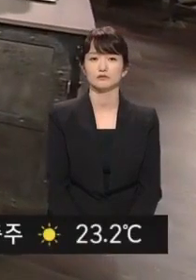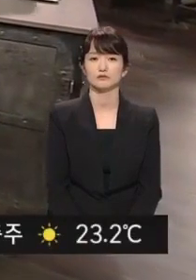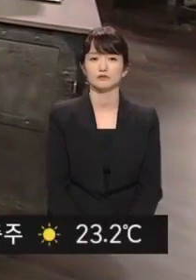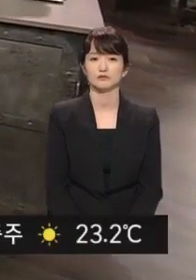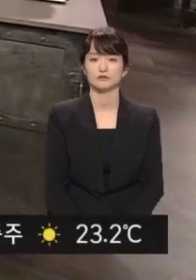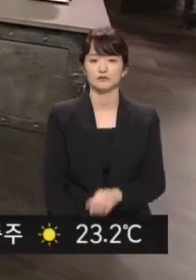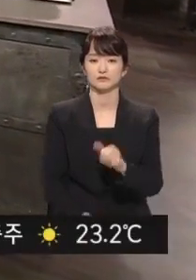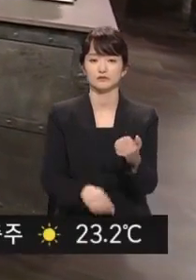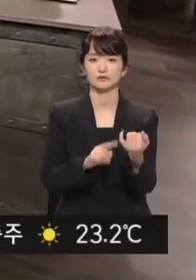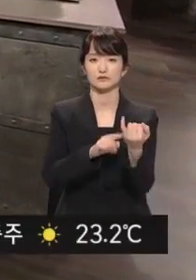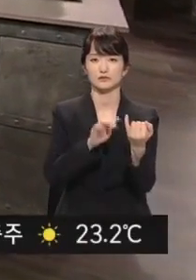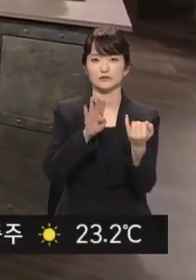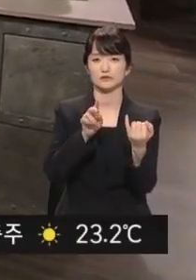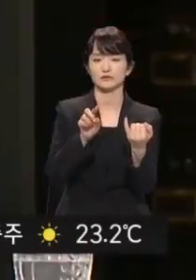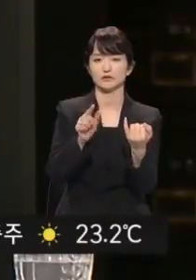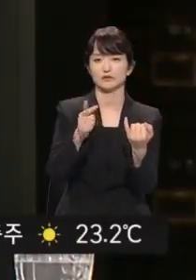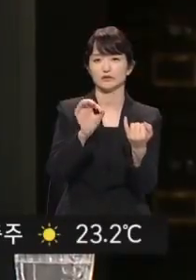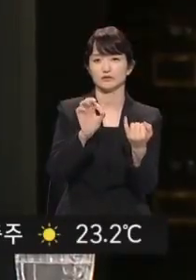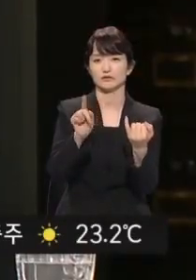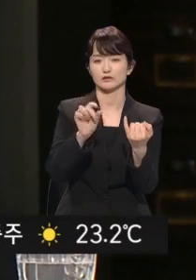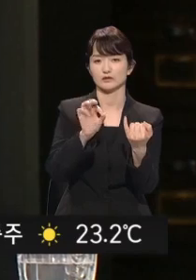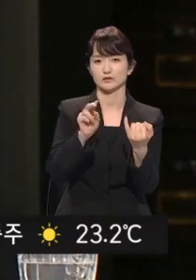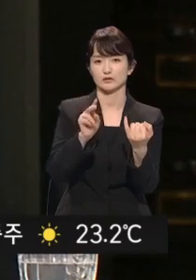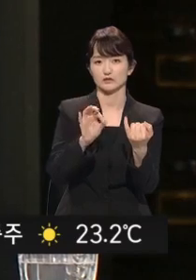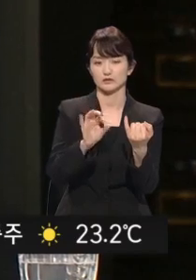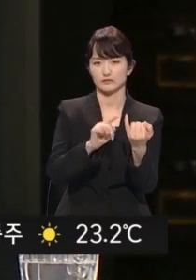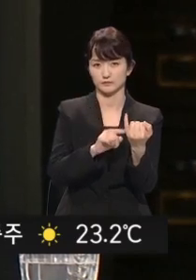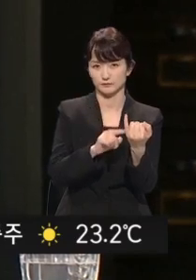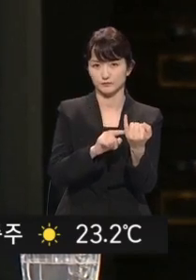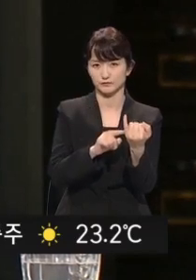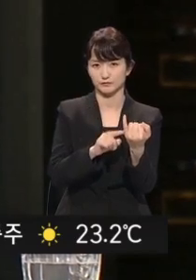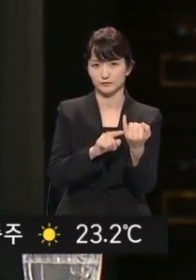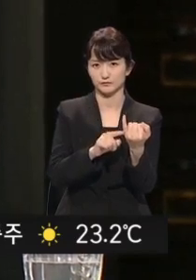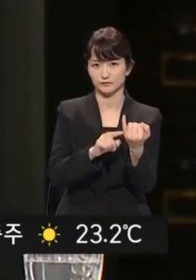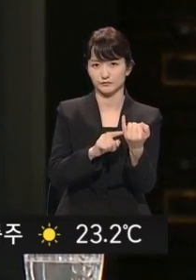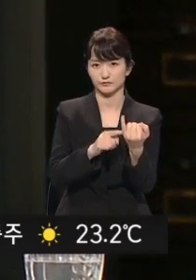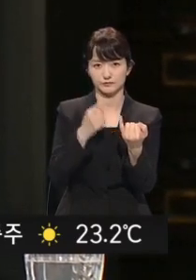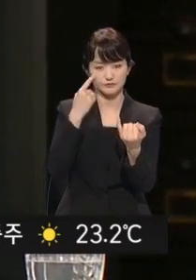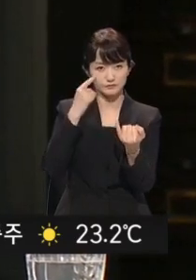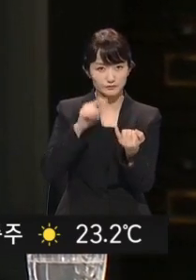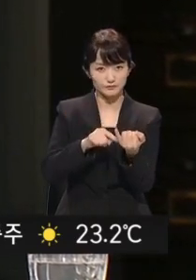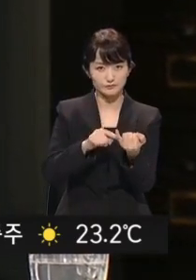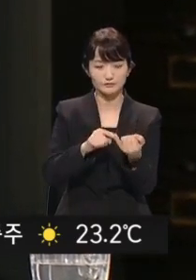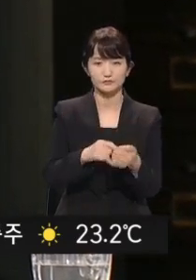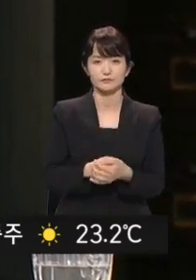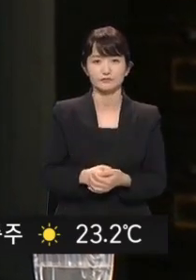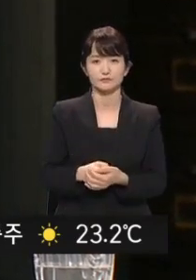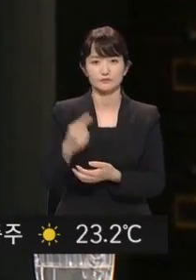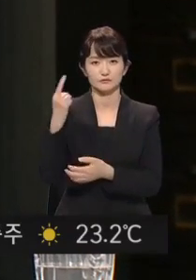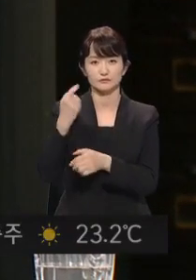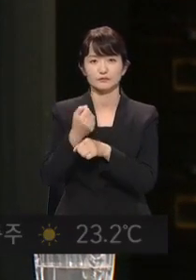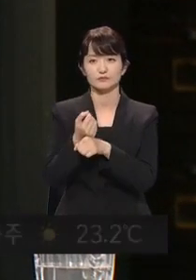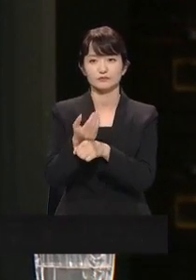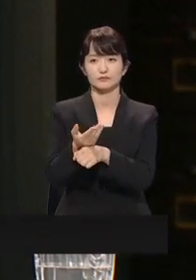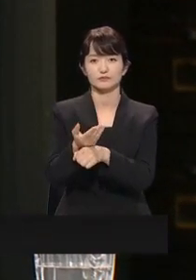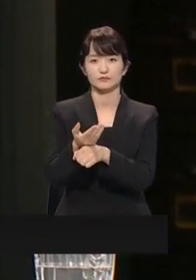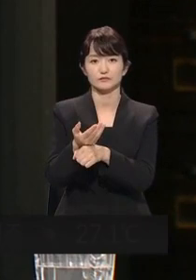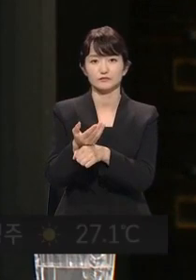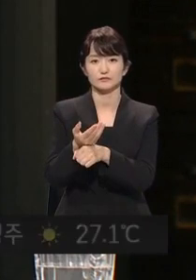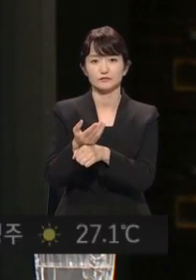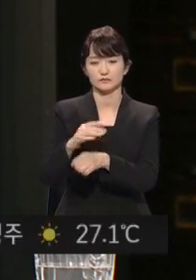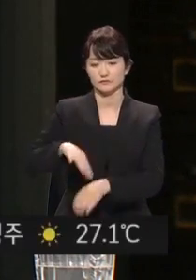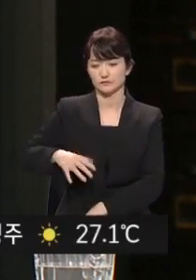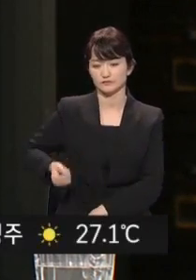변화영씨 캄보디아에서 변사체로 발견됐죠 저희가이 사건 발생 당시에 전해드렸었는데 현지